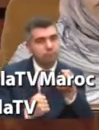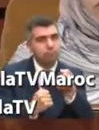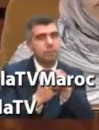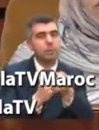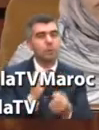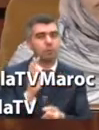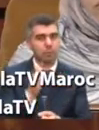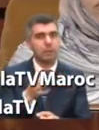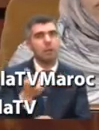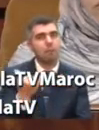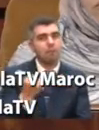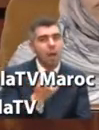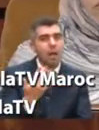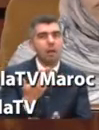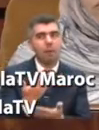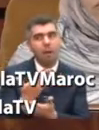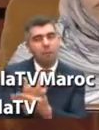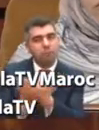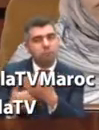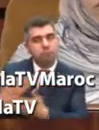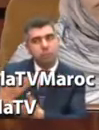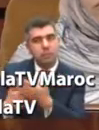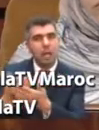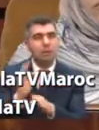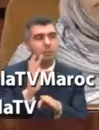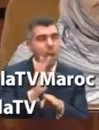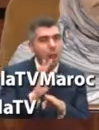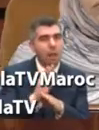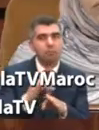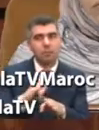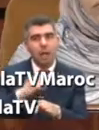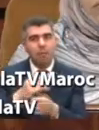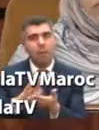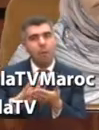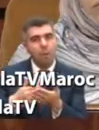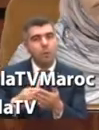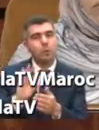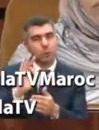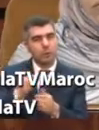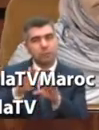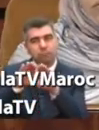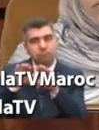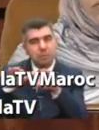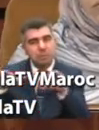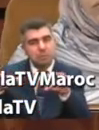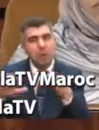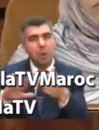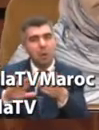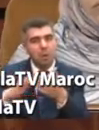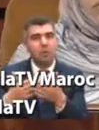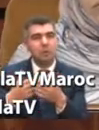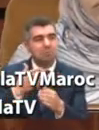رافعة حقيقية للتنمية الاقتصادية والاجتماعية، وأيضا لحماية السلم المجتمعي، لأن الشباب خصهم يلقاو